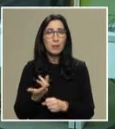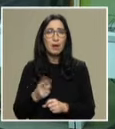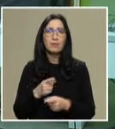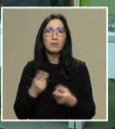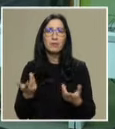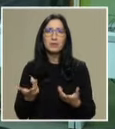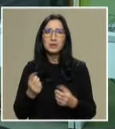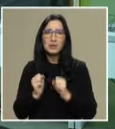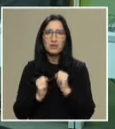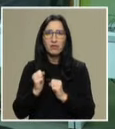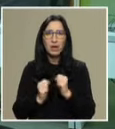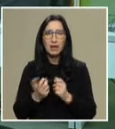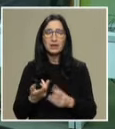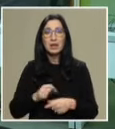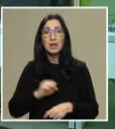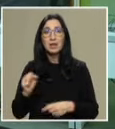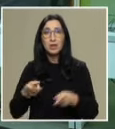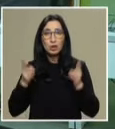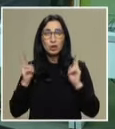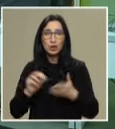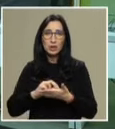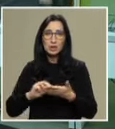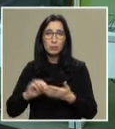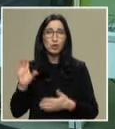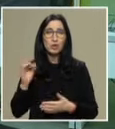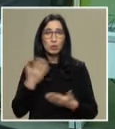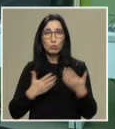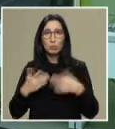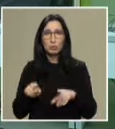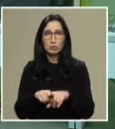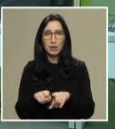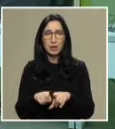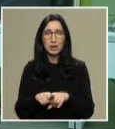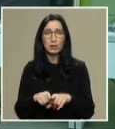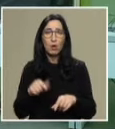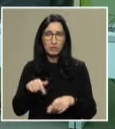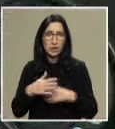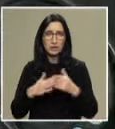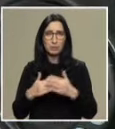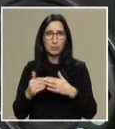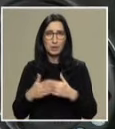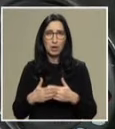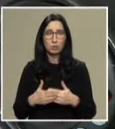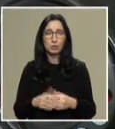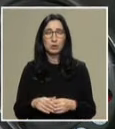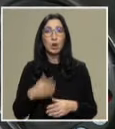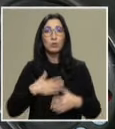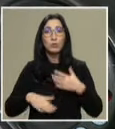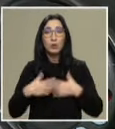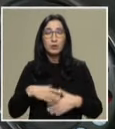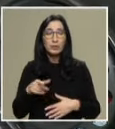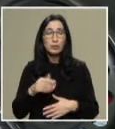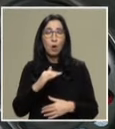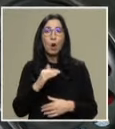всякакви двигатели и реших да запиша средното си образование като в тази специалност. Удовлетворен ли си